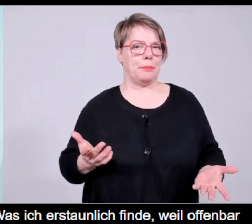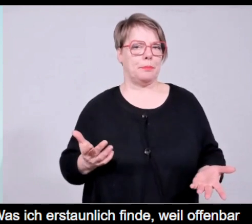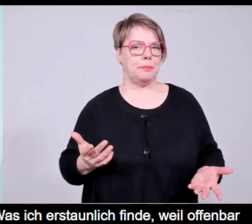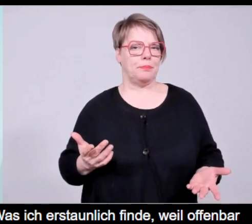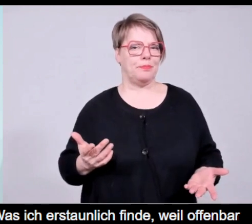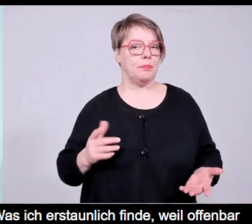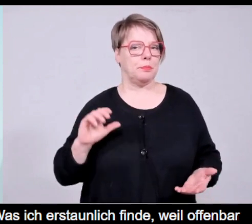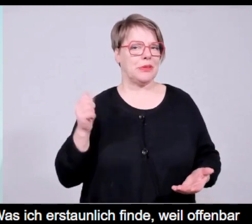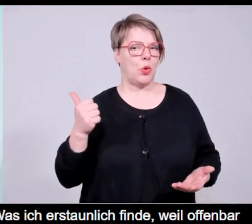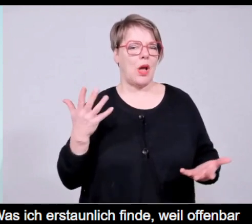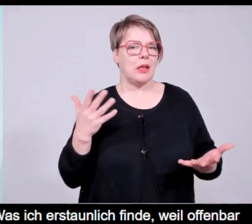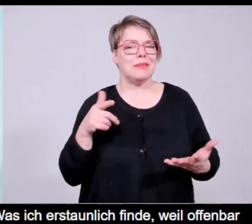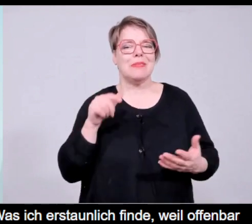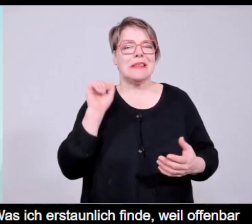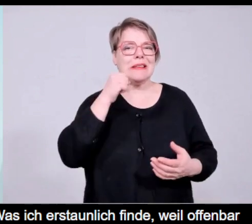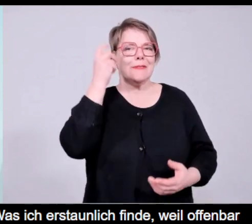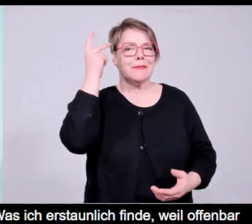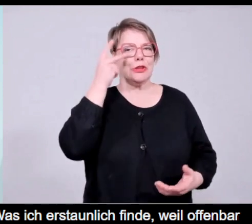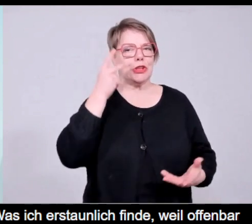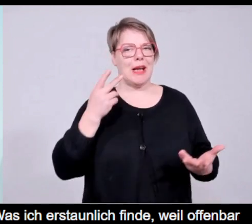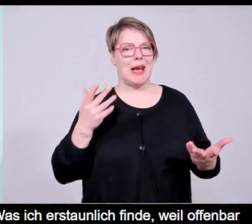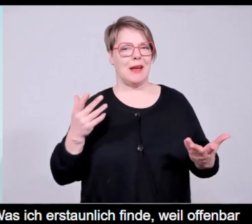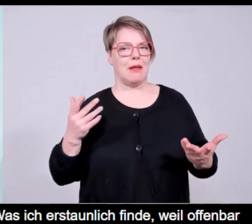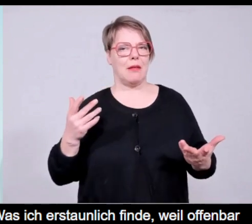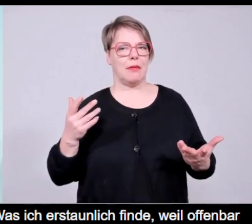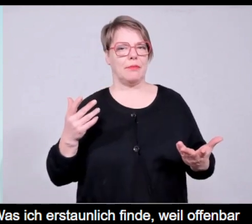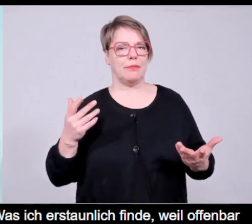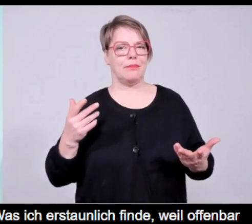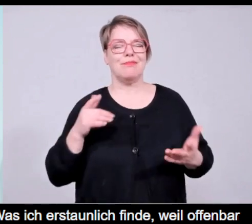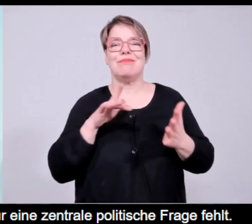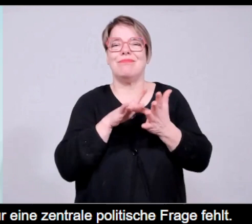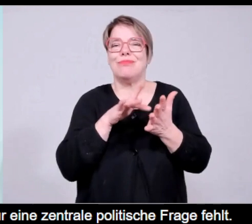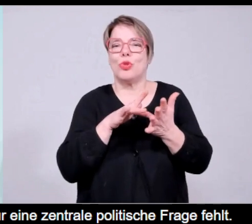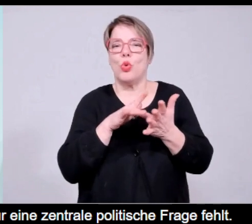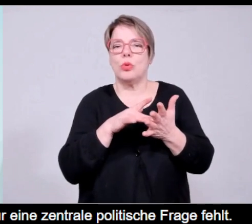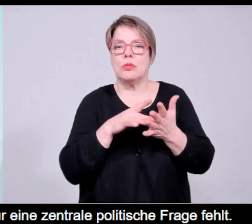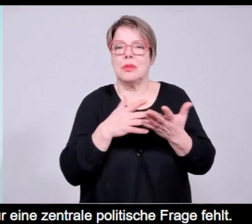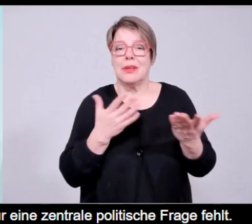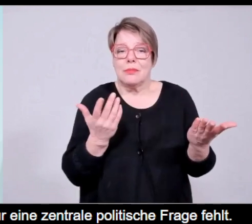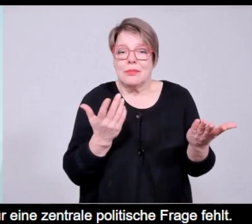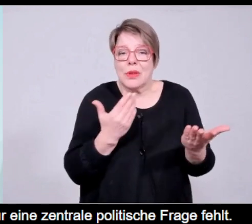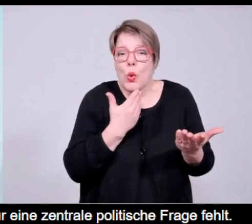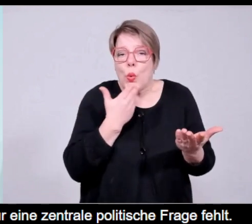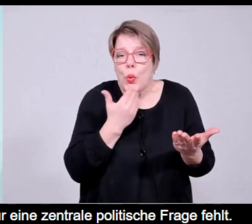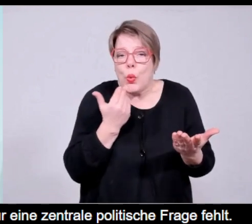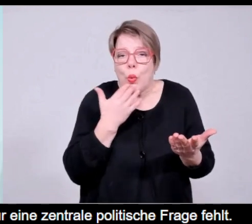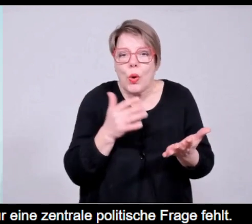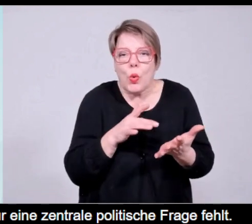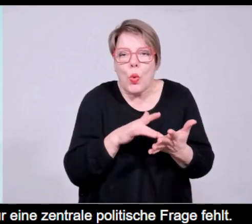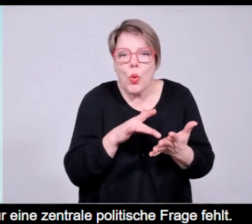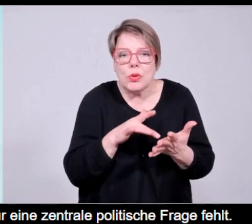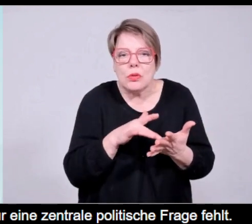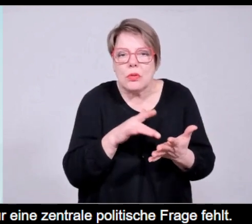jetzt in doppelter Weise Aktivität entfaltet. Das eine ist natürlich nach wie vor sich intensiv auf allen